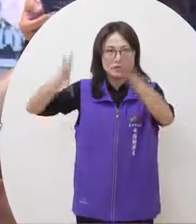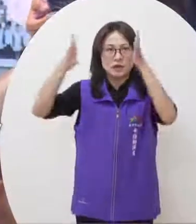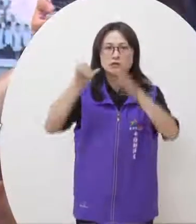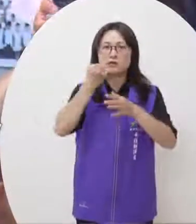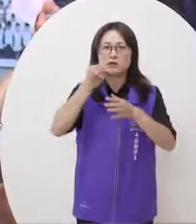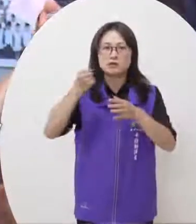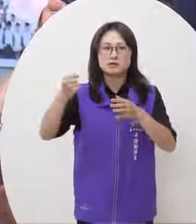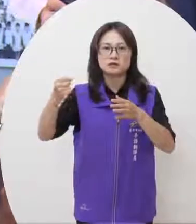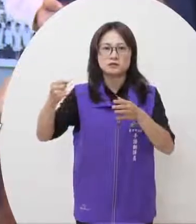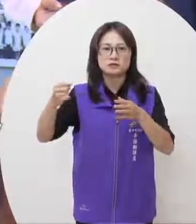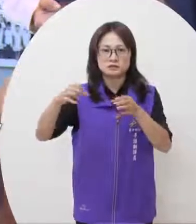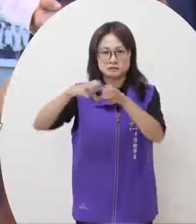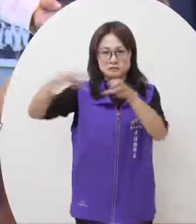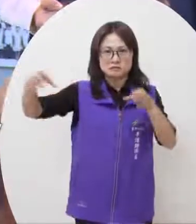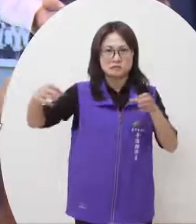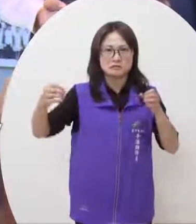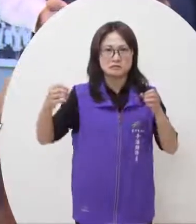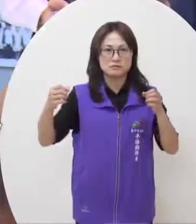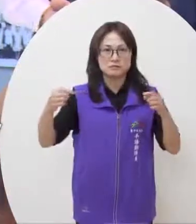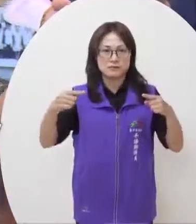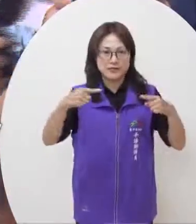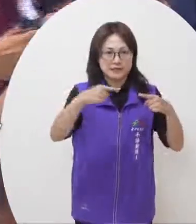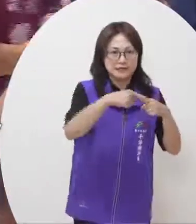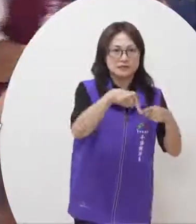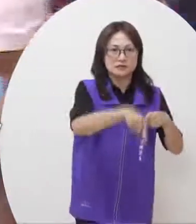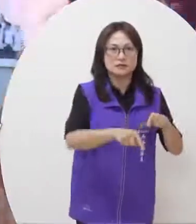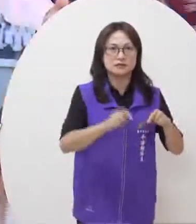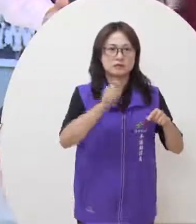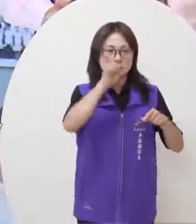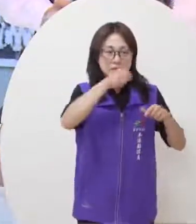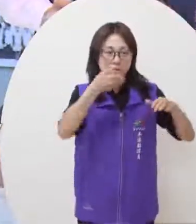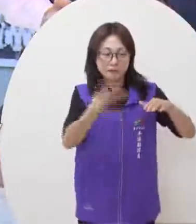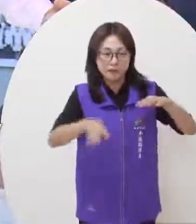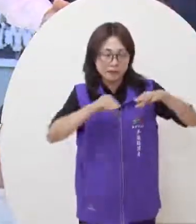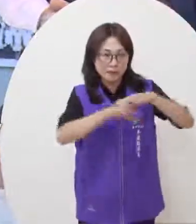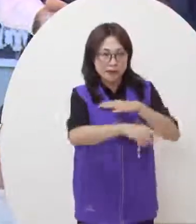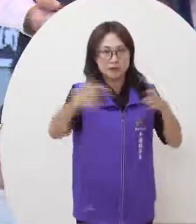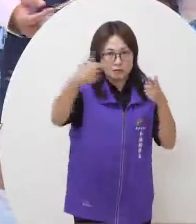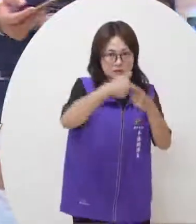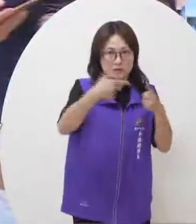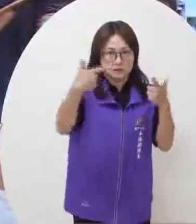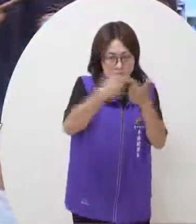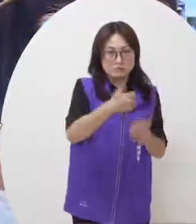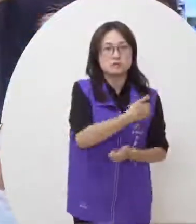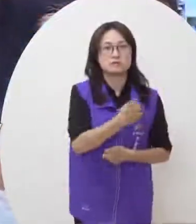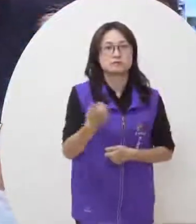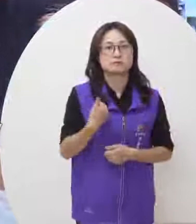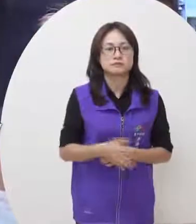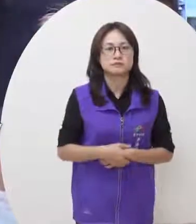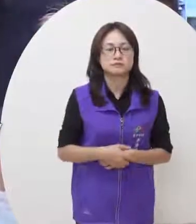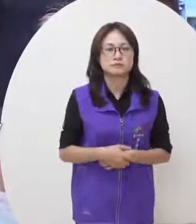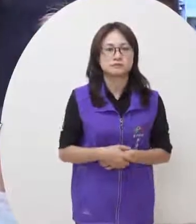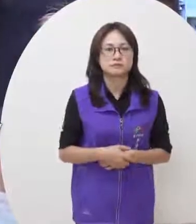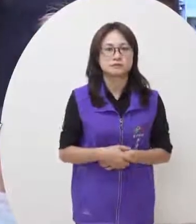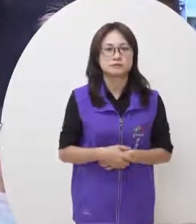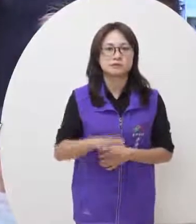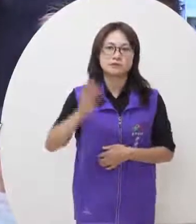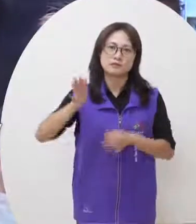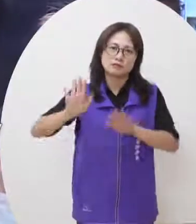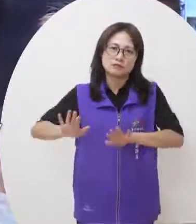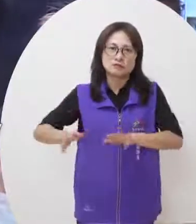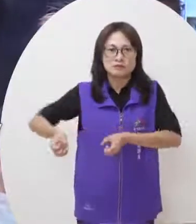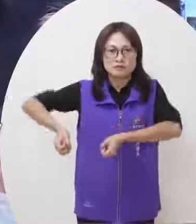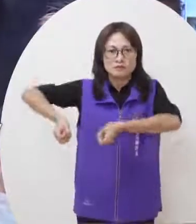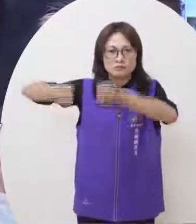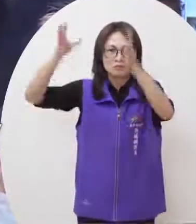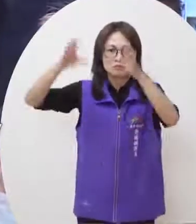我觉得哈，已经全部都接管，我们的台中市政府那个都已经建构完成，但是大楼没有接管，等于也